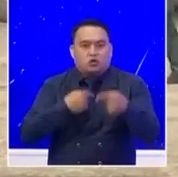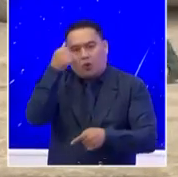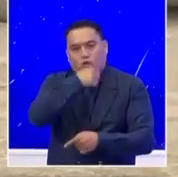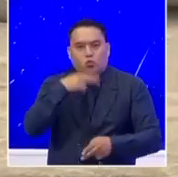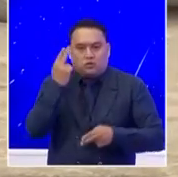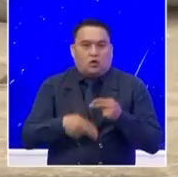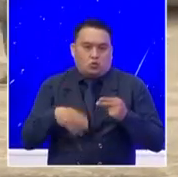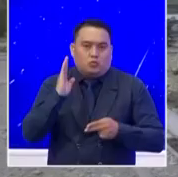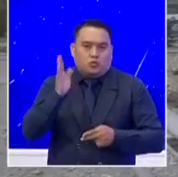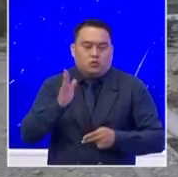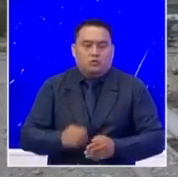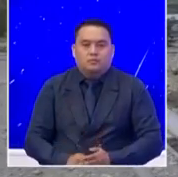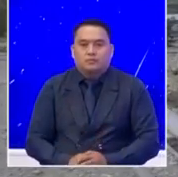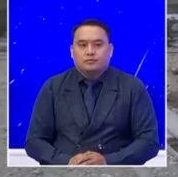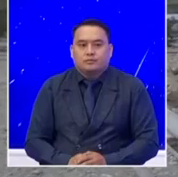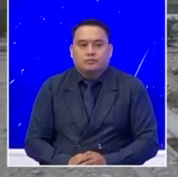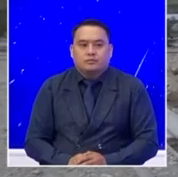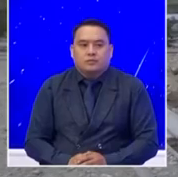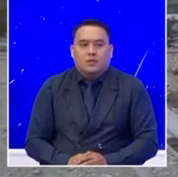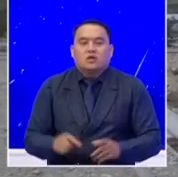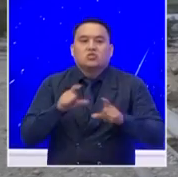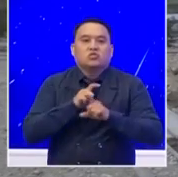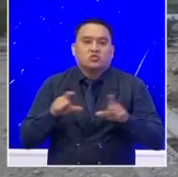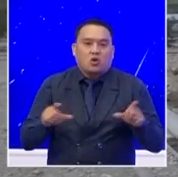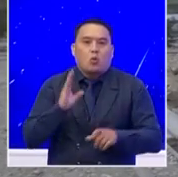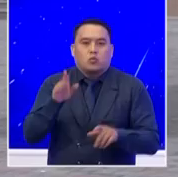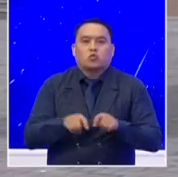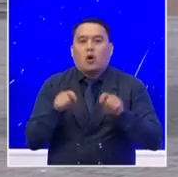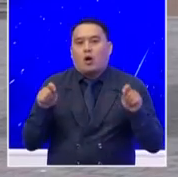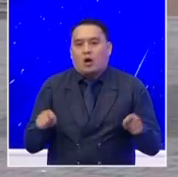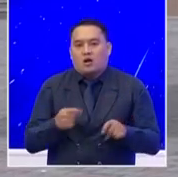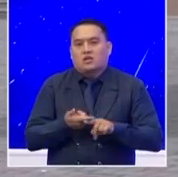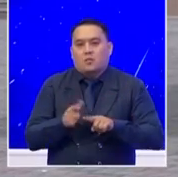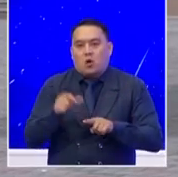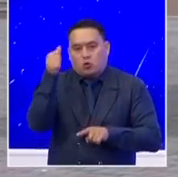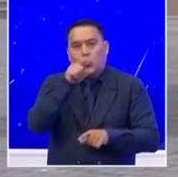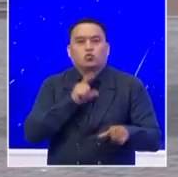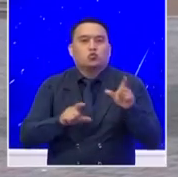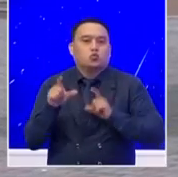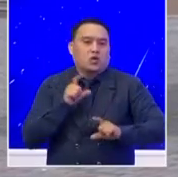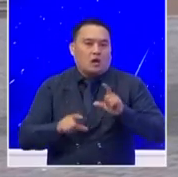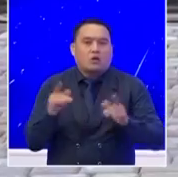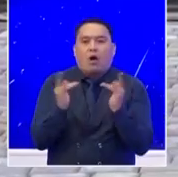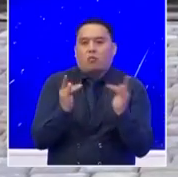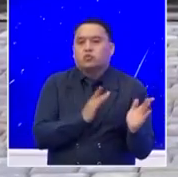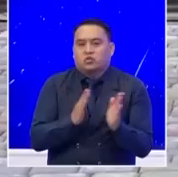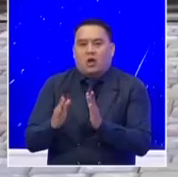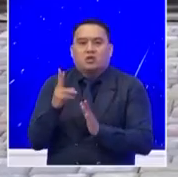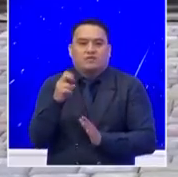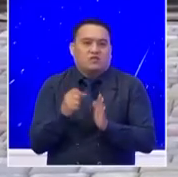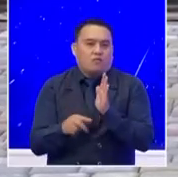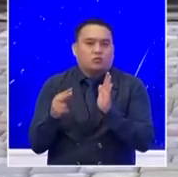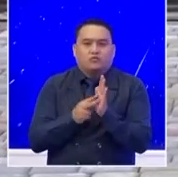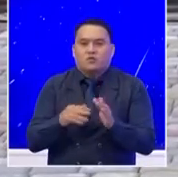будет сдан в эксплуатацию. Другой строительный объект, ожидающий своего открытия в текущем году – студенческое общежитие на 288 мест в